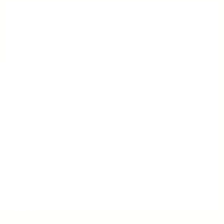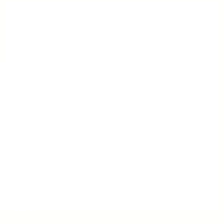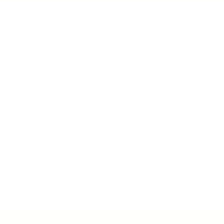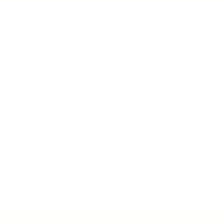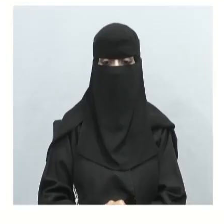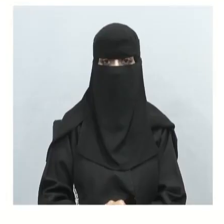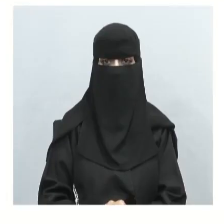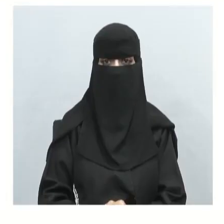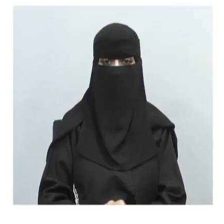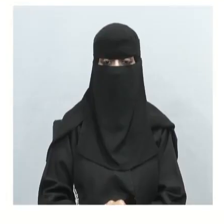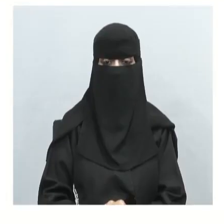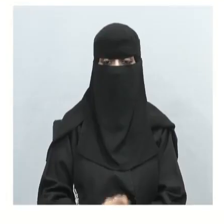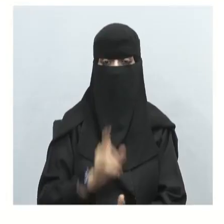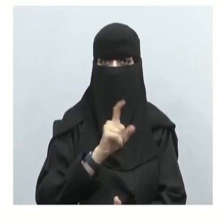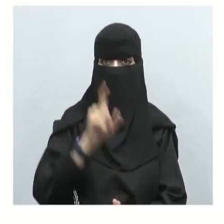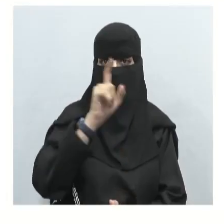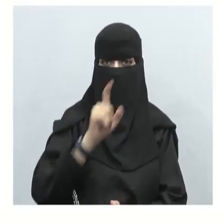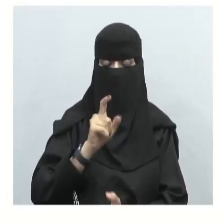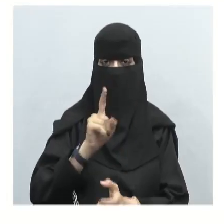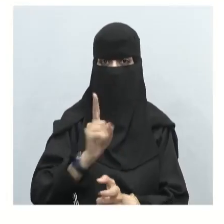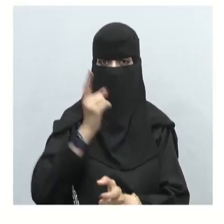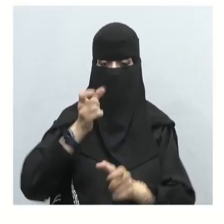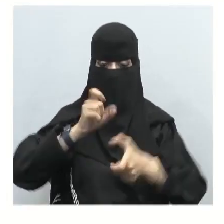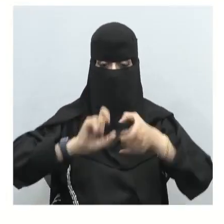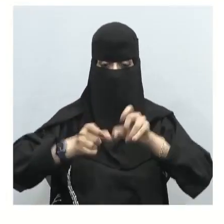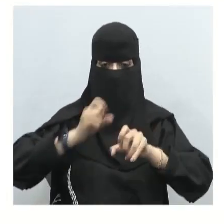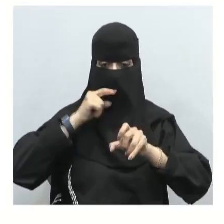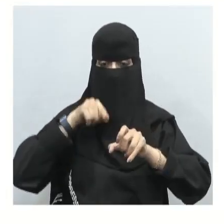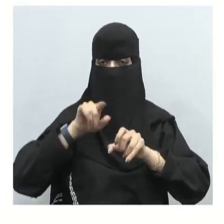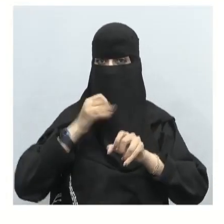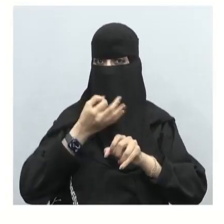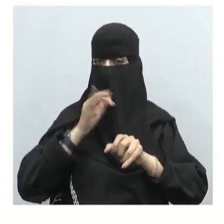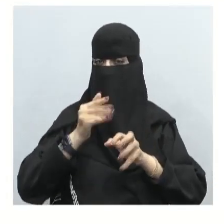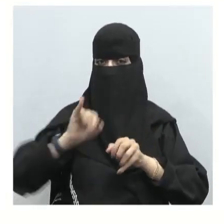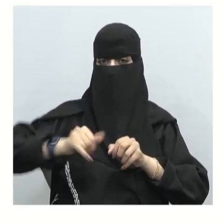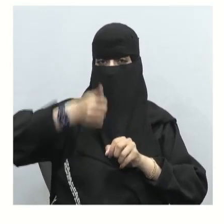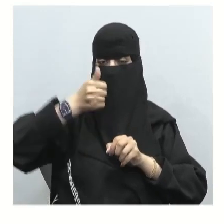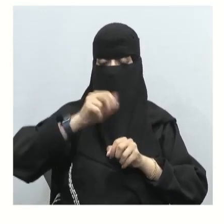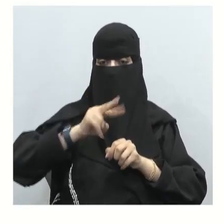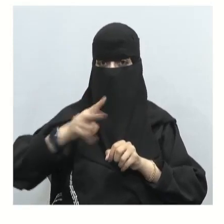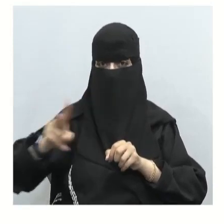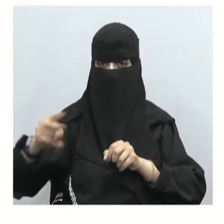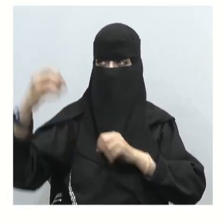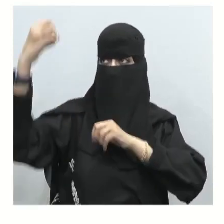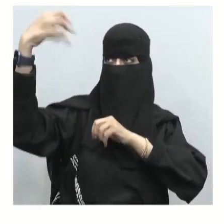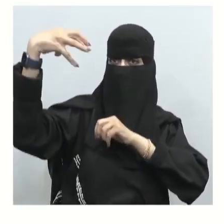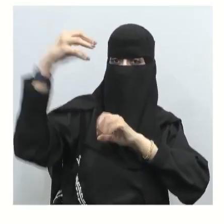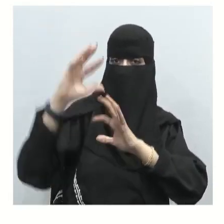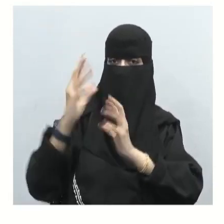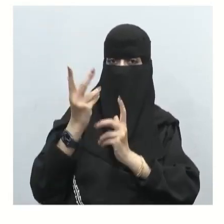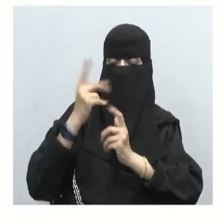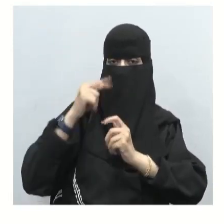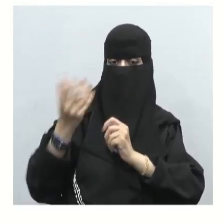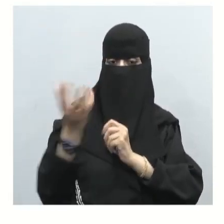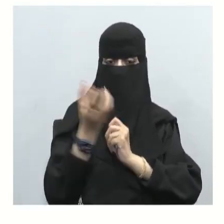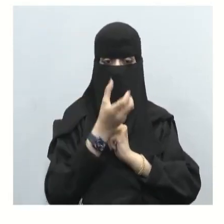اذا سؤال التجربه يقول ما انواع الاضاءه وما مصادر الضوء التي